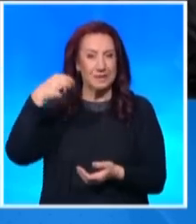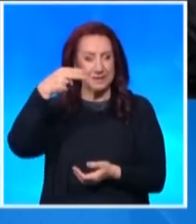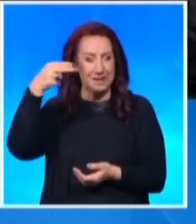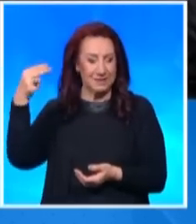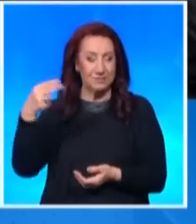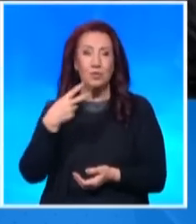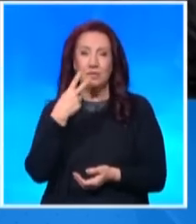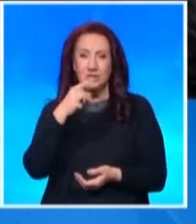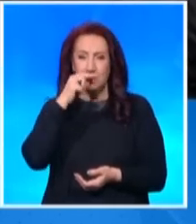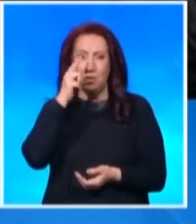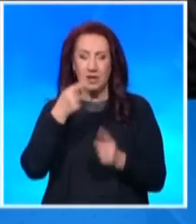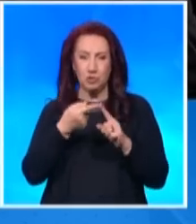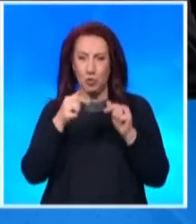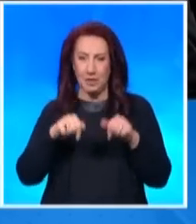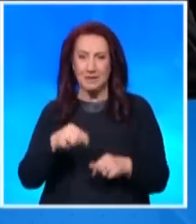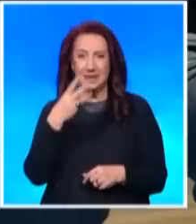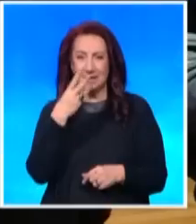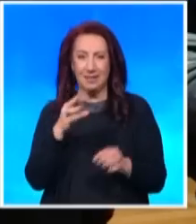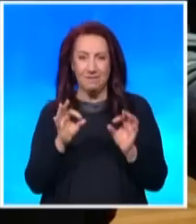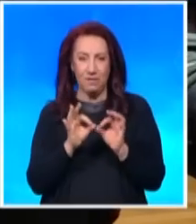на 3 февруари.